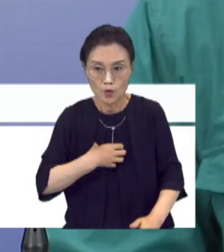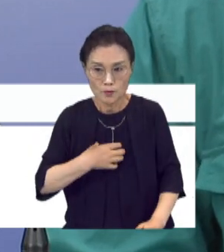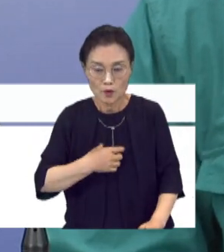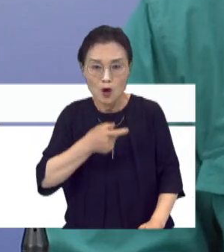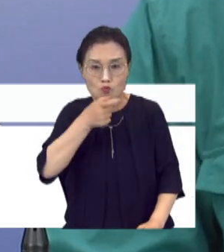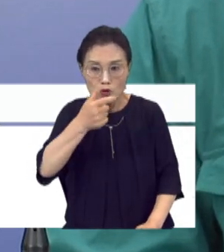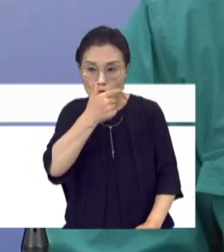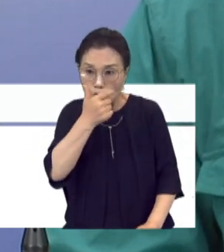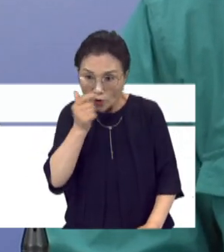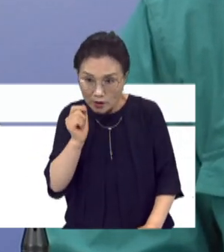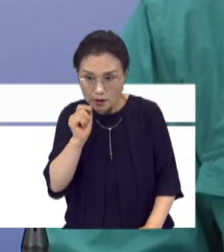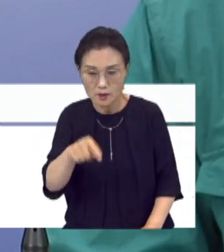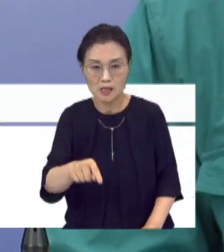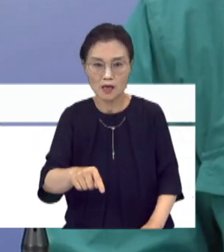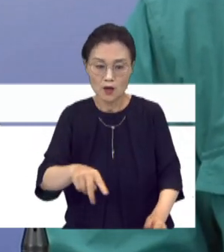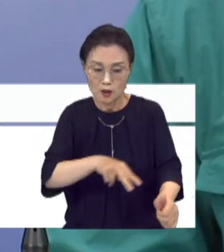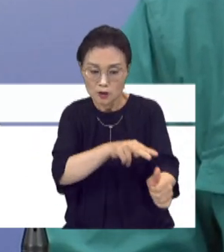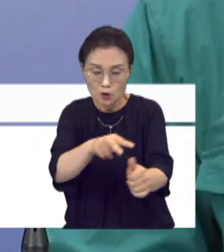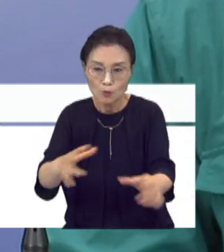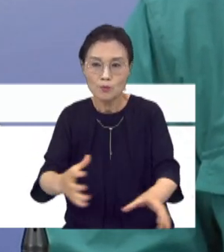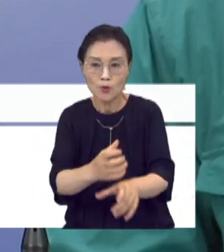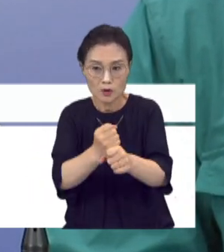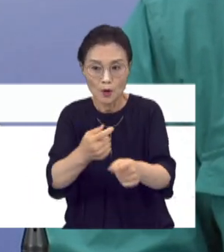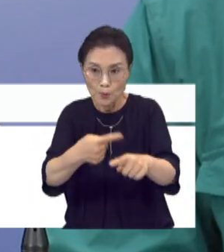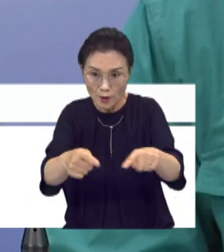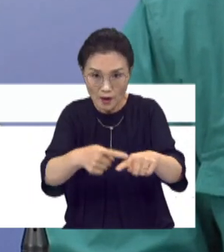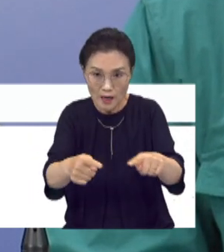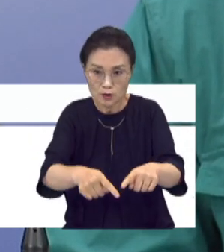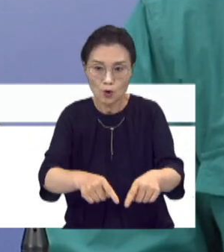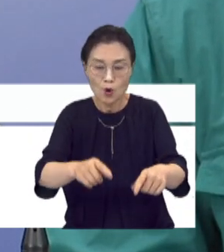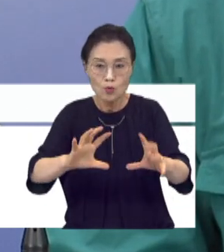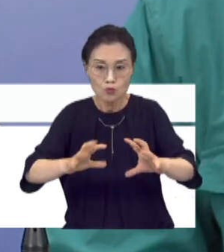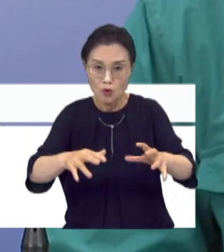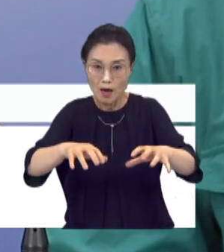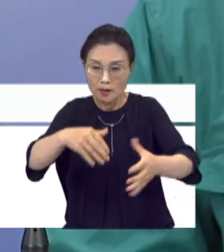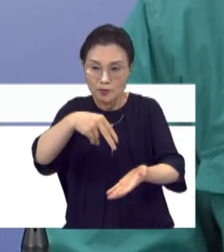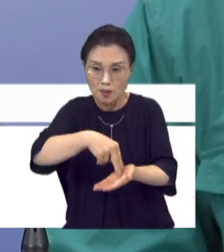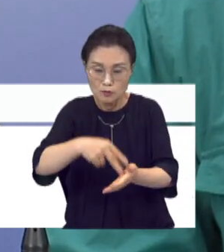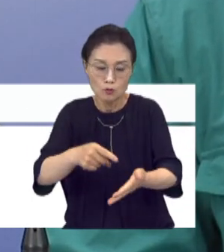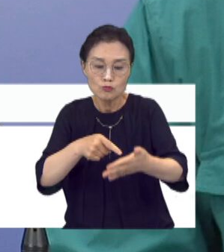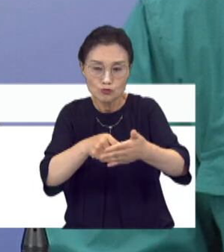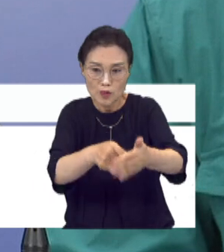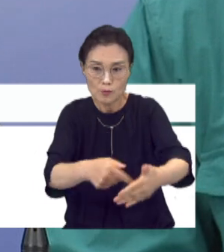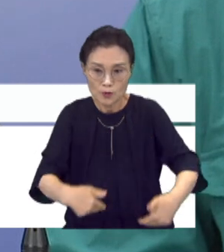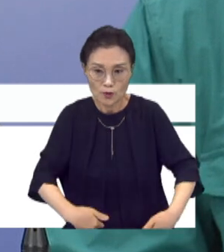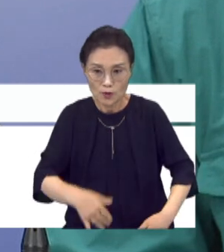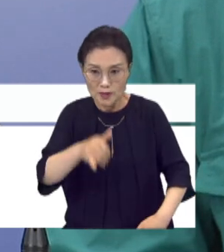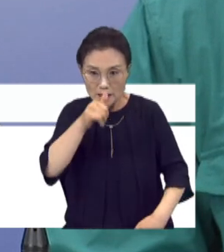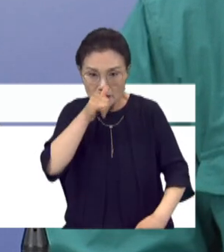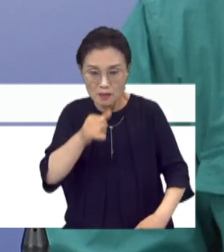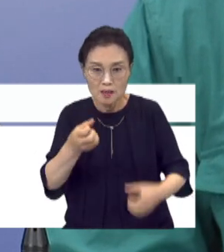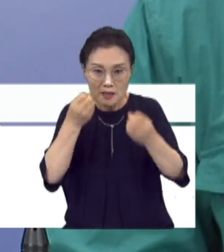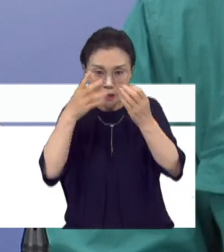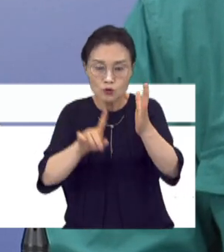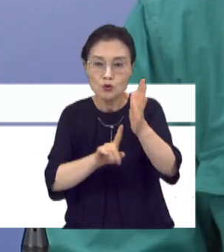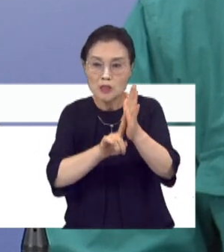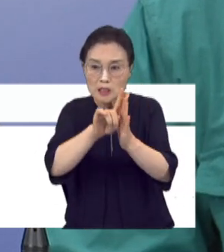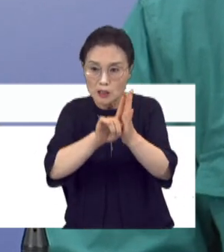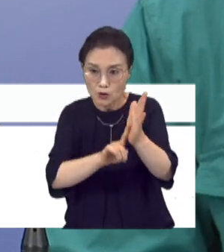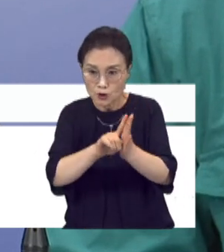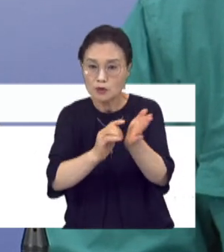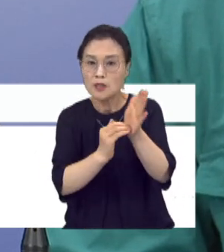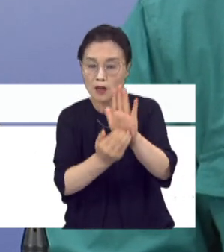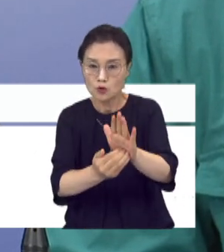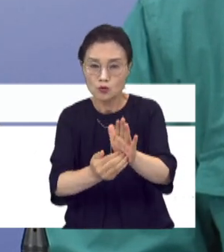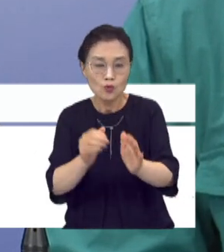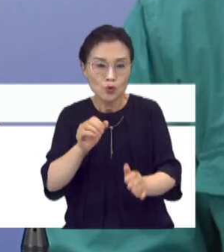등을 과학적 데이터에 기반하여 평가한 후 국가 차원에서 추진할 필요가 있는 신규 기후 위기 기후 대응